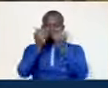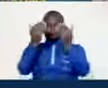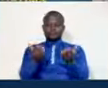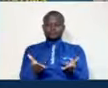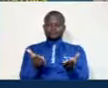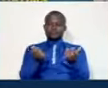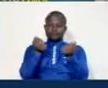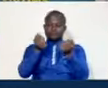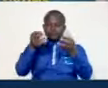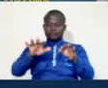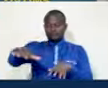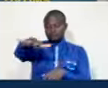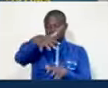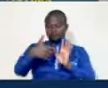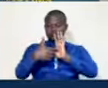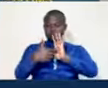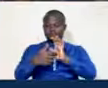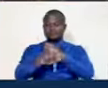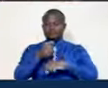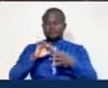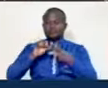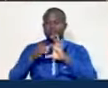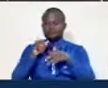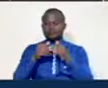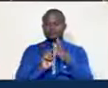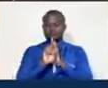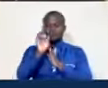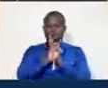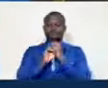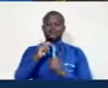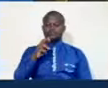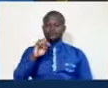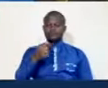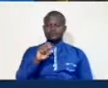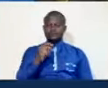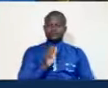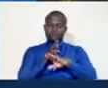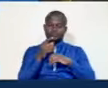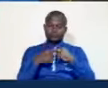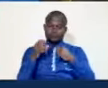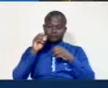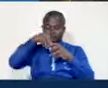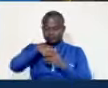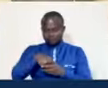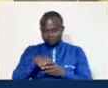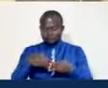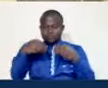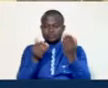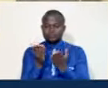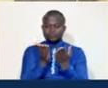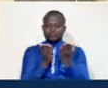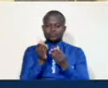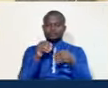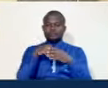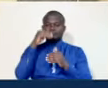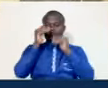Free Zone mu mujyi wa Kigali harimo kubera imurikabikorwa ry'abafatanyabikorwa mu iterambere ry'akarere ka Nyarugenge basaga 60, biganjemo abatanga serivisi zitangwa